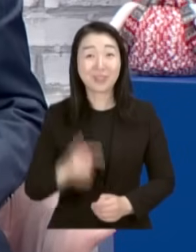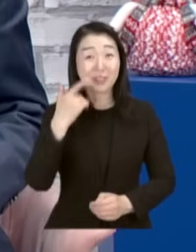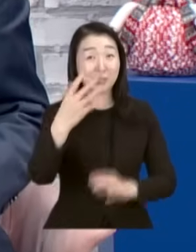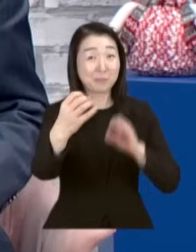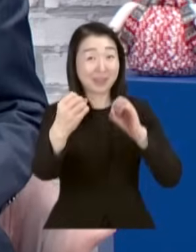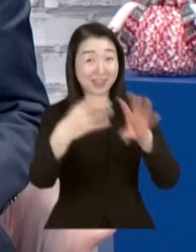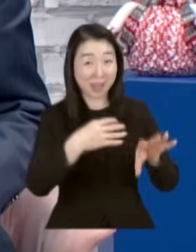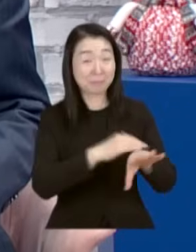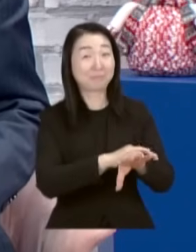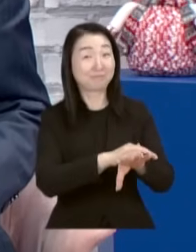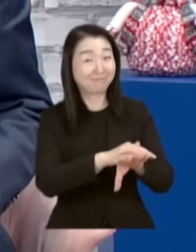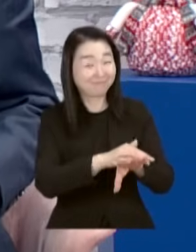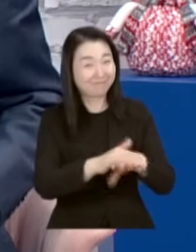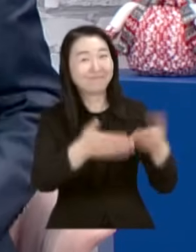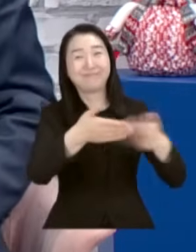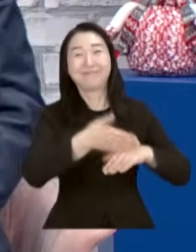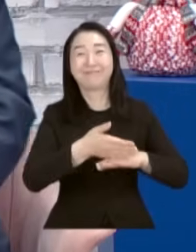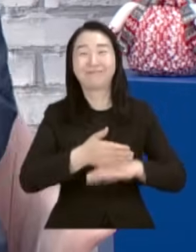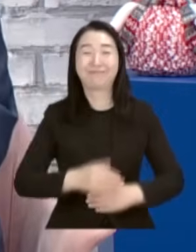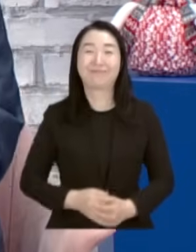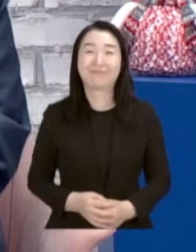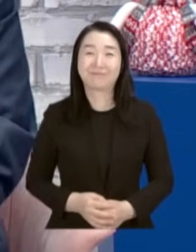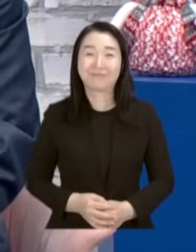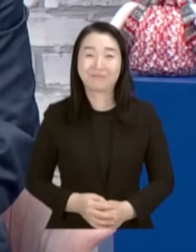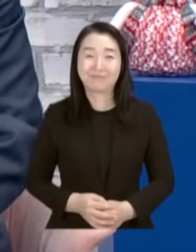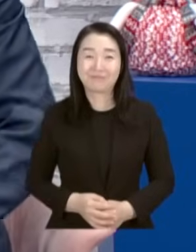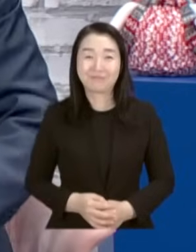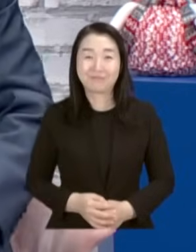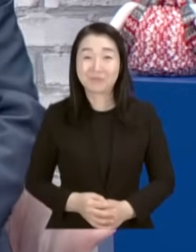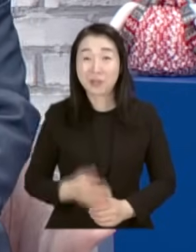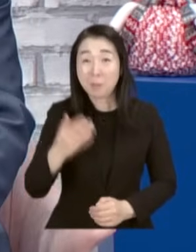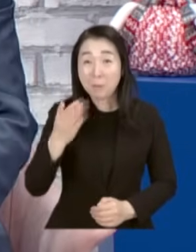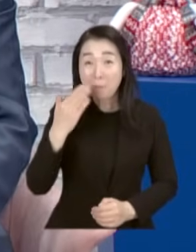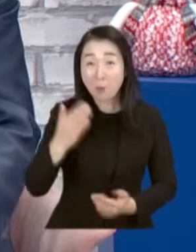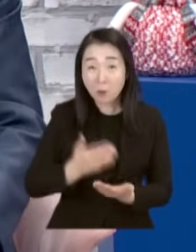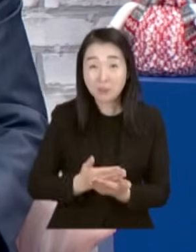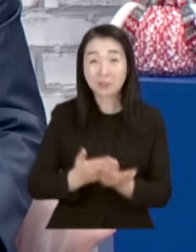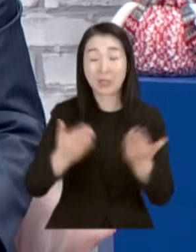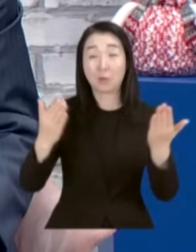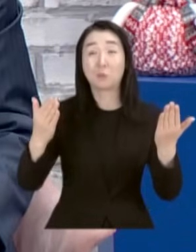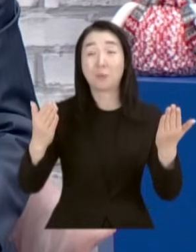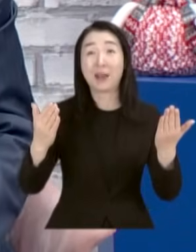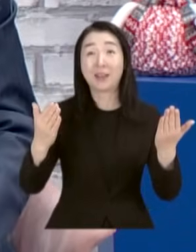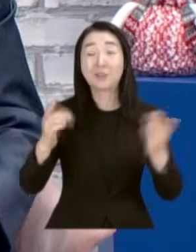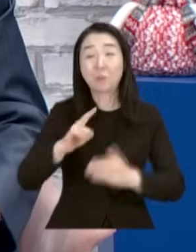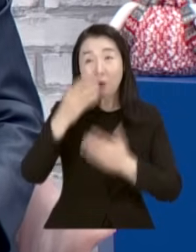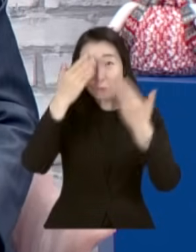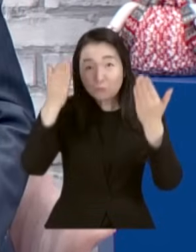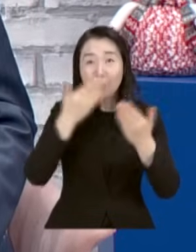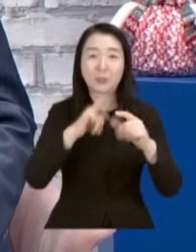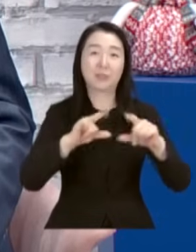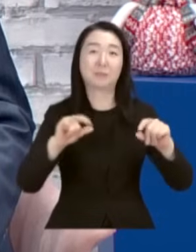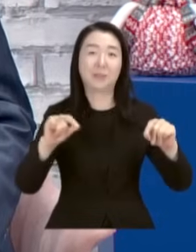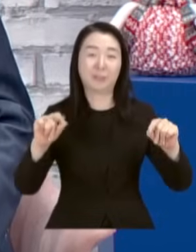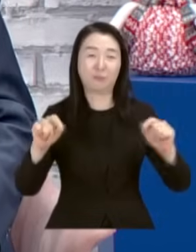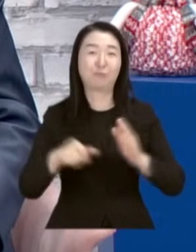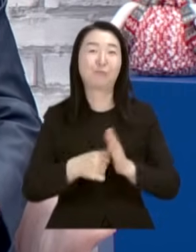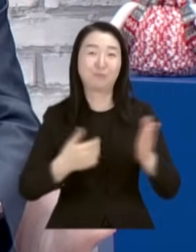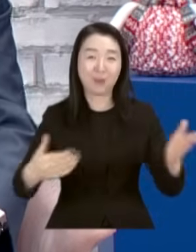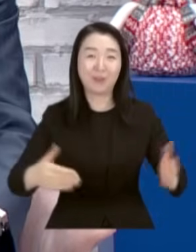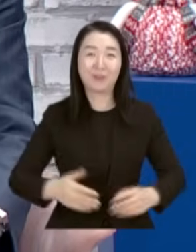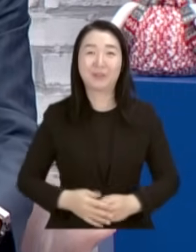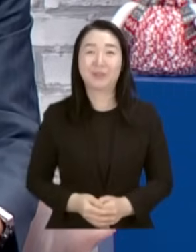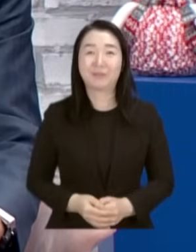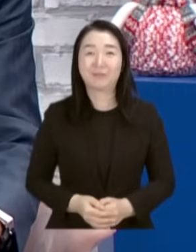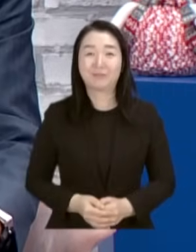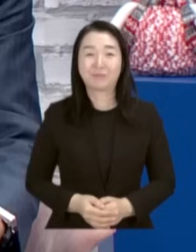대답이 나왔네요. 정답이. 네. 네. 우리 저 바퍼 나눔 운동은 무료 급식의 이제 대명사가 됐잖아요. 그렇죠. 네. 다이